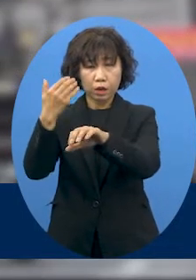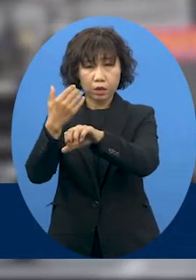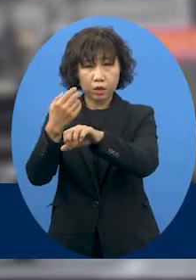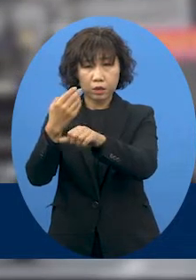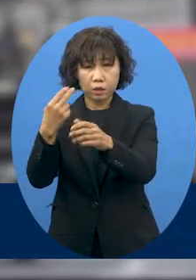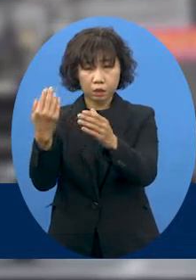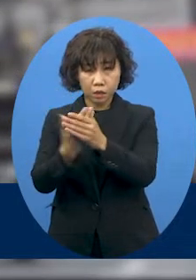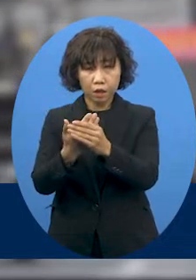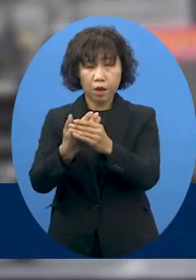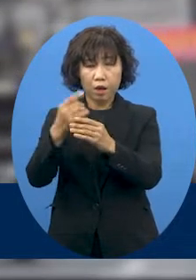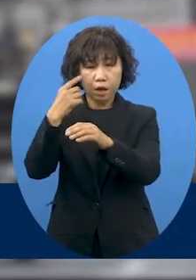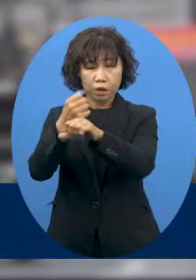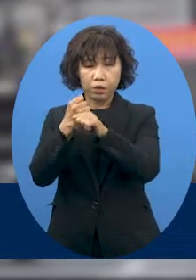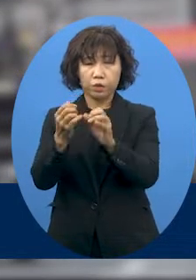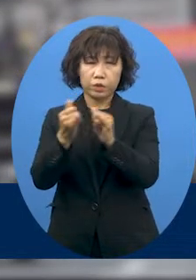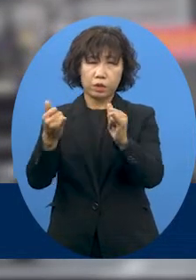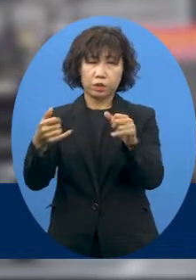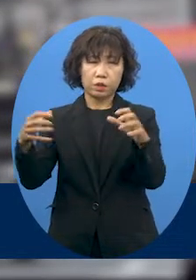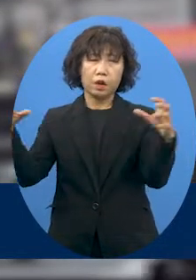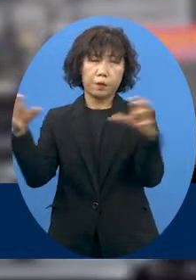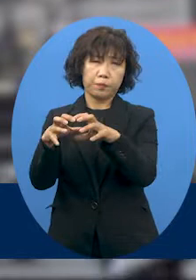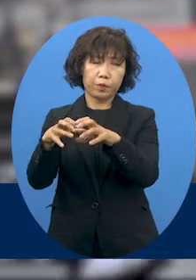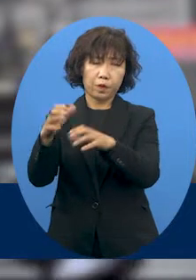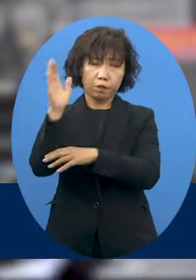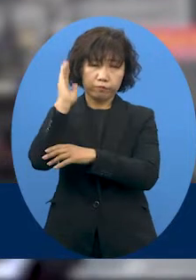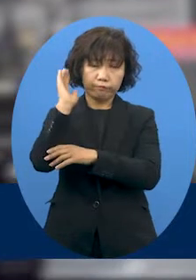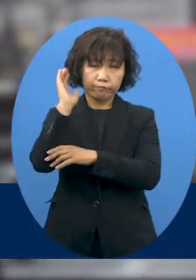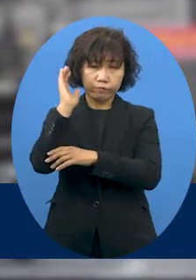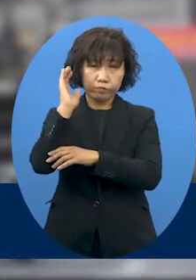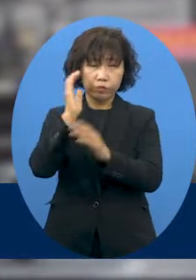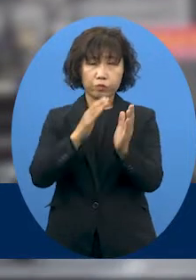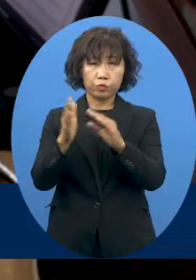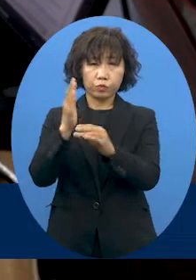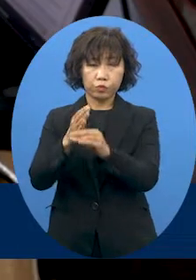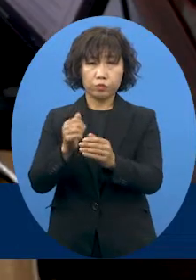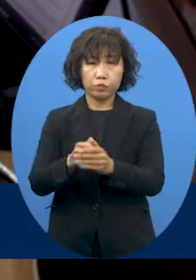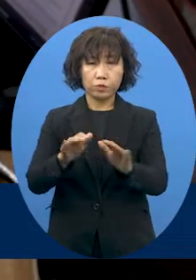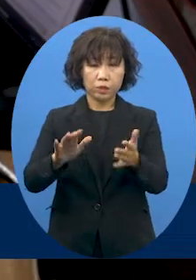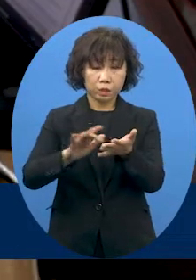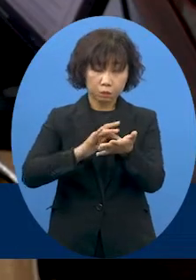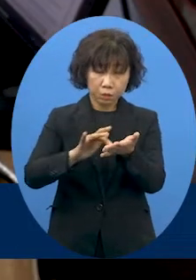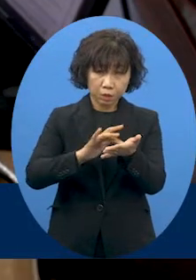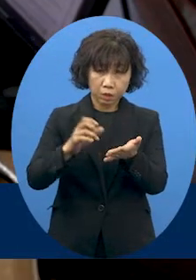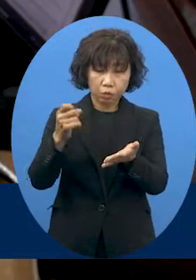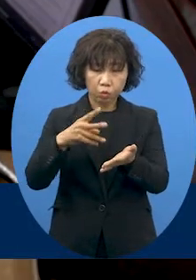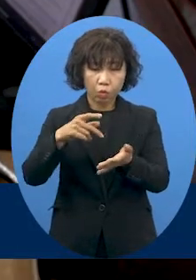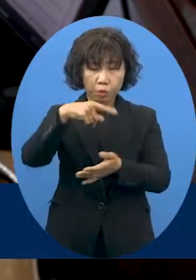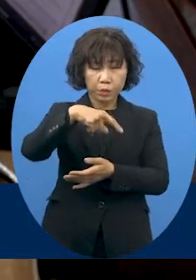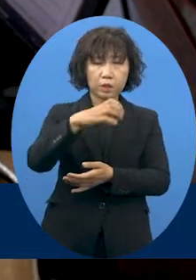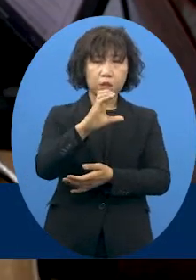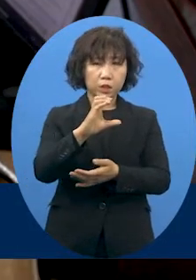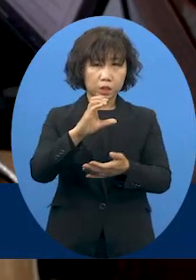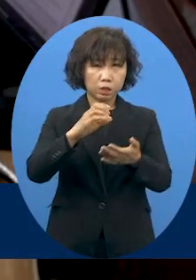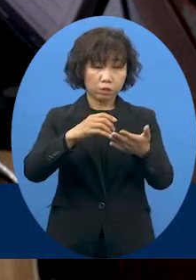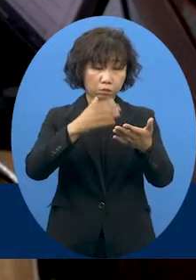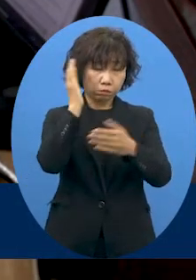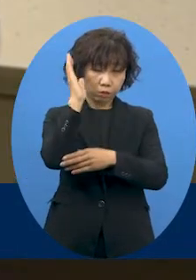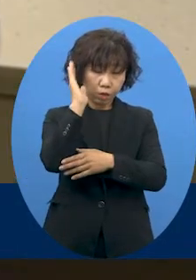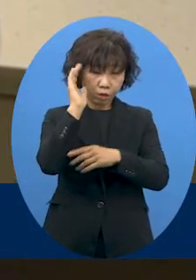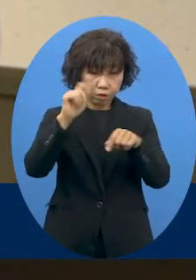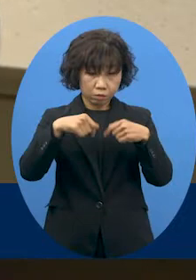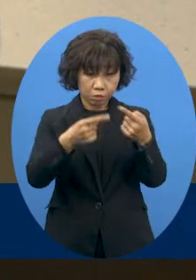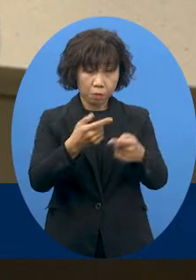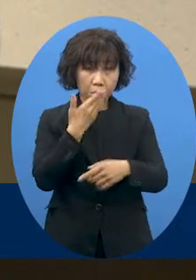으로 강사진을 판 성 했으며 강의는 온라인으로 진행됩니다 참가자는 스마트폰이나 pc 를 통해 강의에